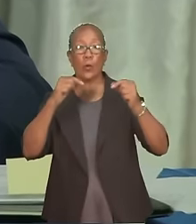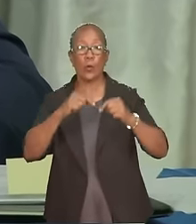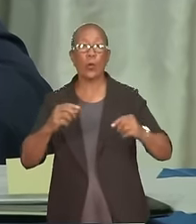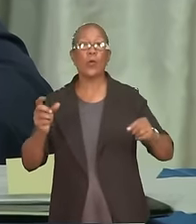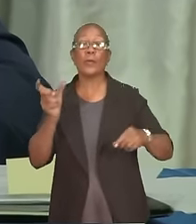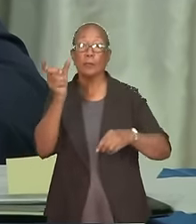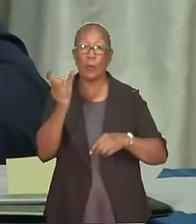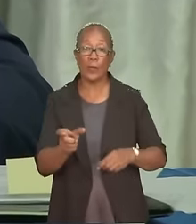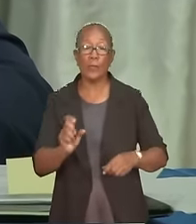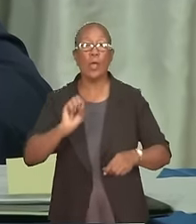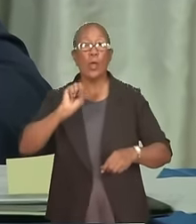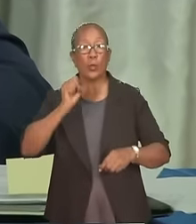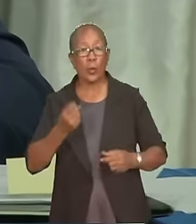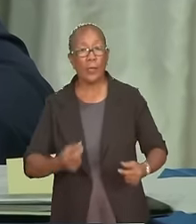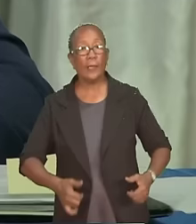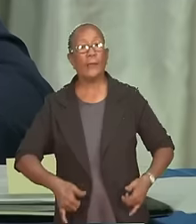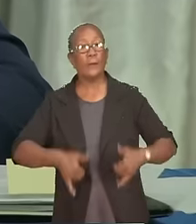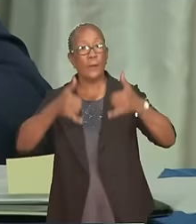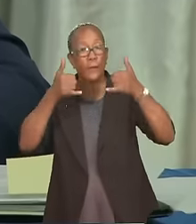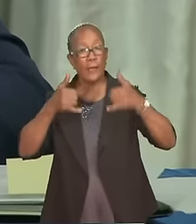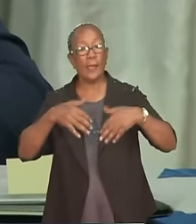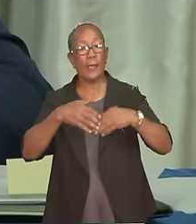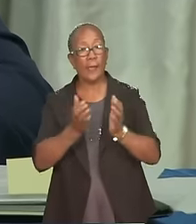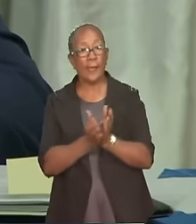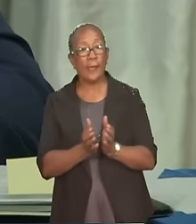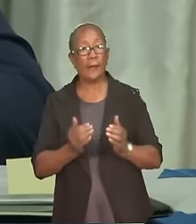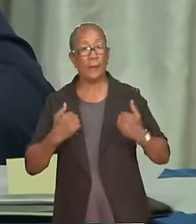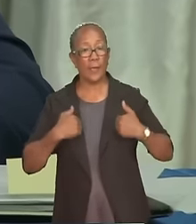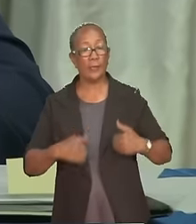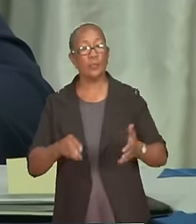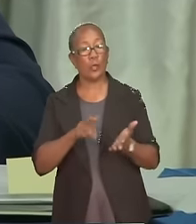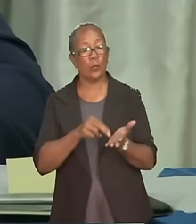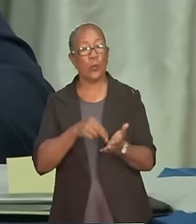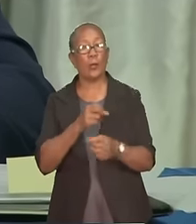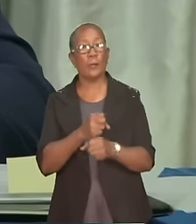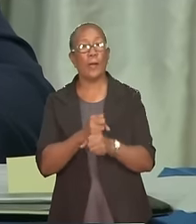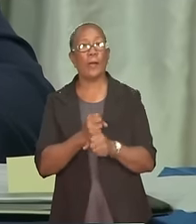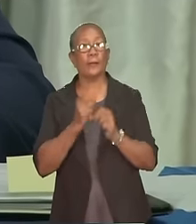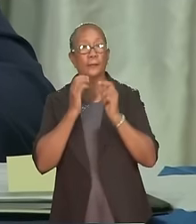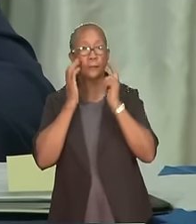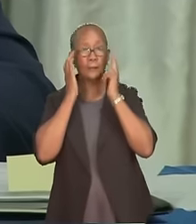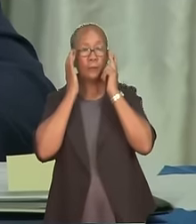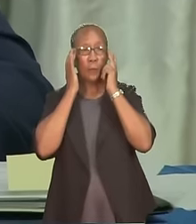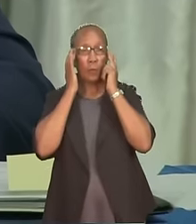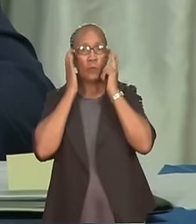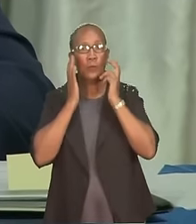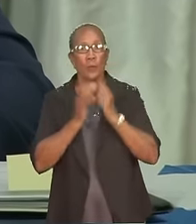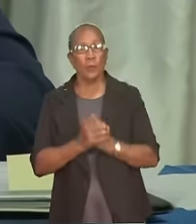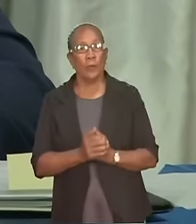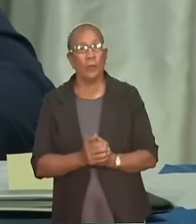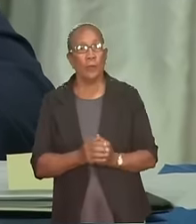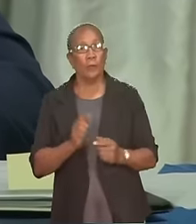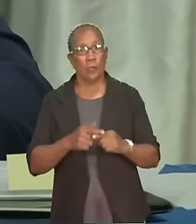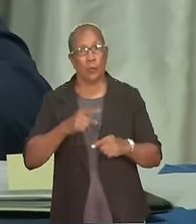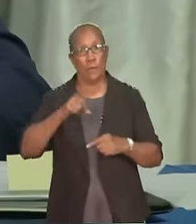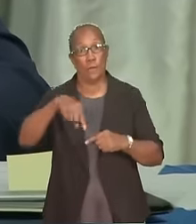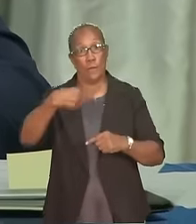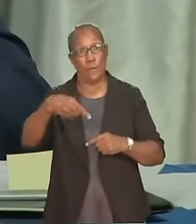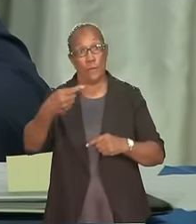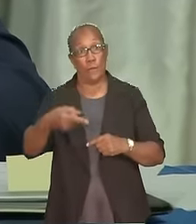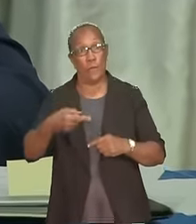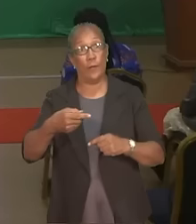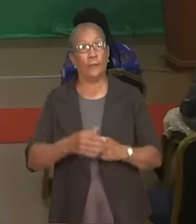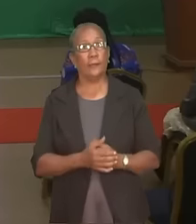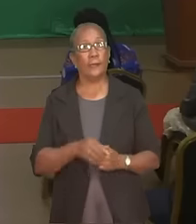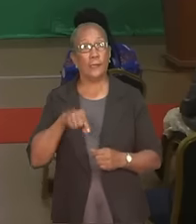gebruik maken van die 7% lening. Dank u wel, excellentie. De volgende